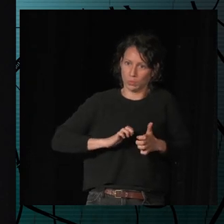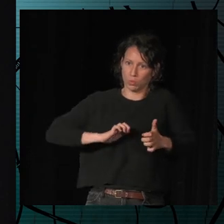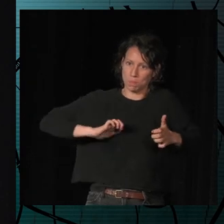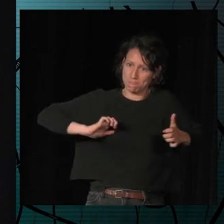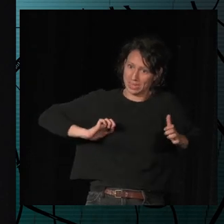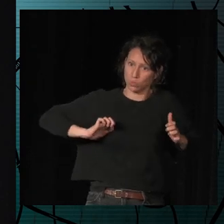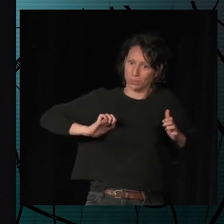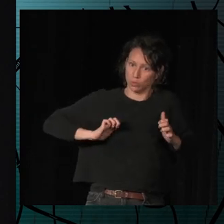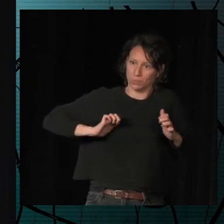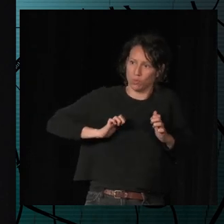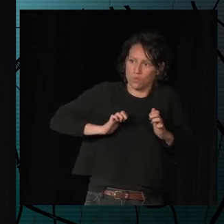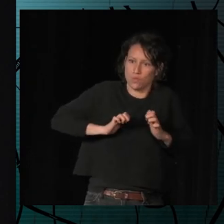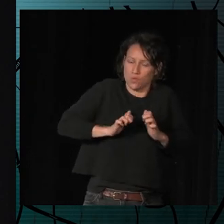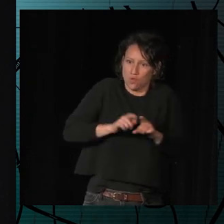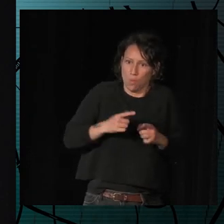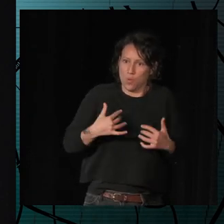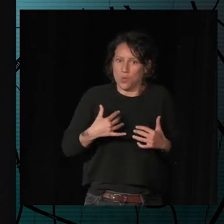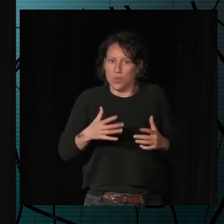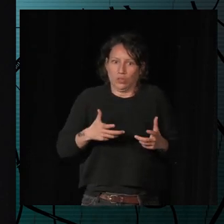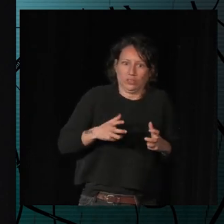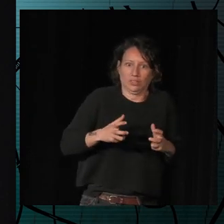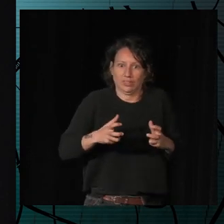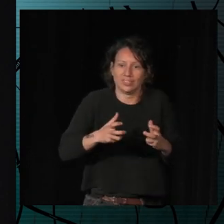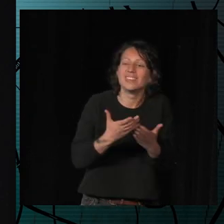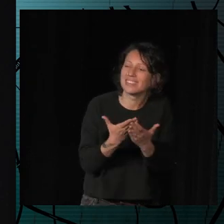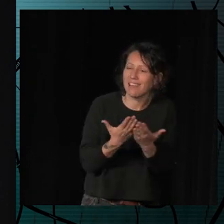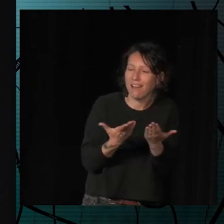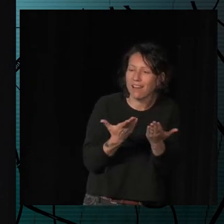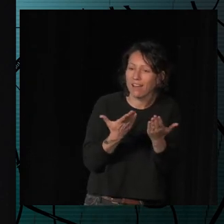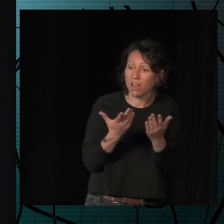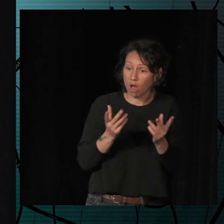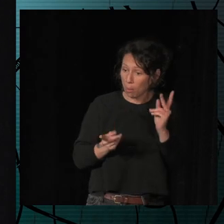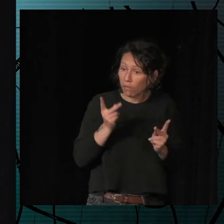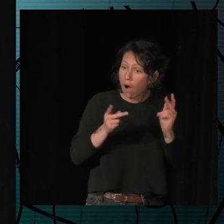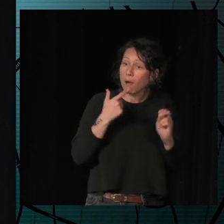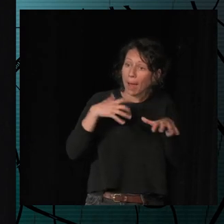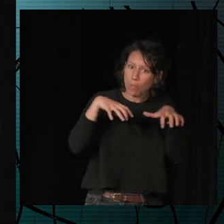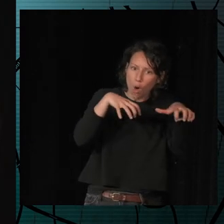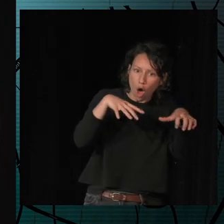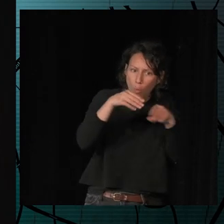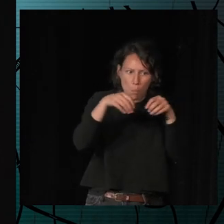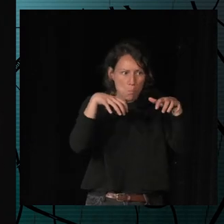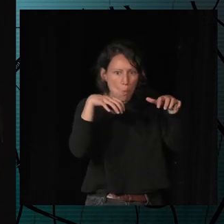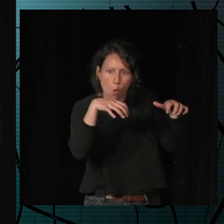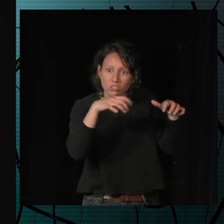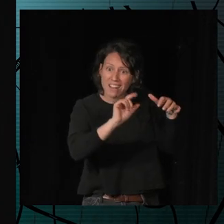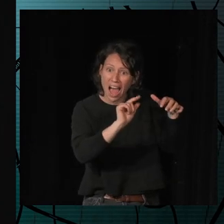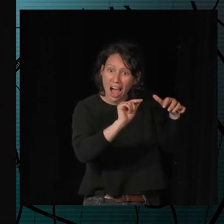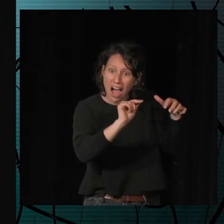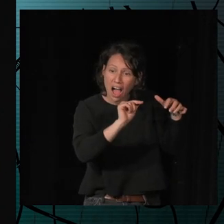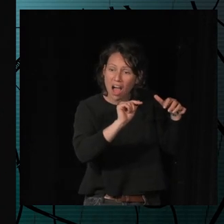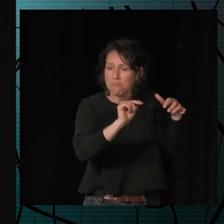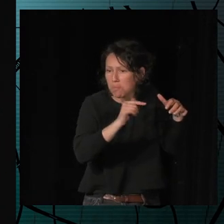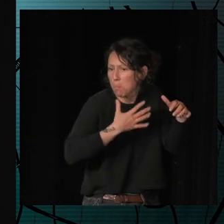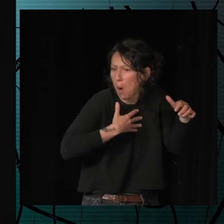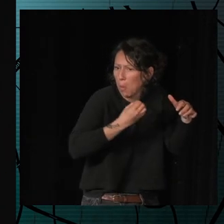avec des effets de de Jump scare ou autres ça va être le vide parfois le vide l'absence l'absence dans Alien isolation